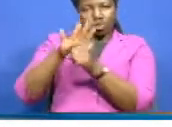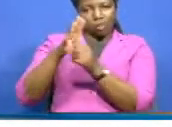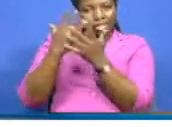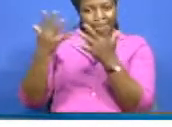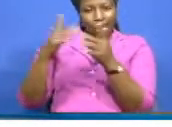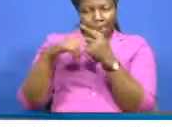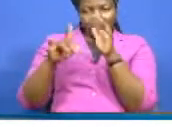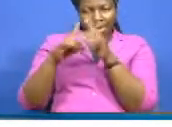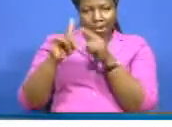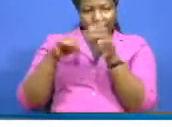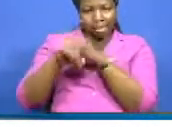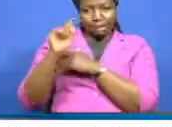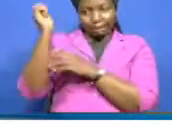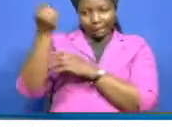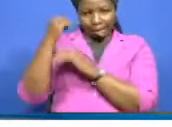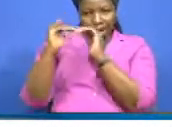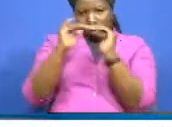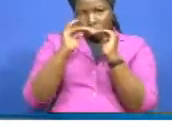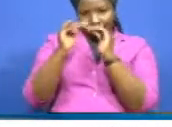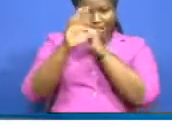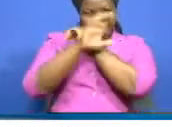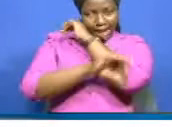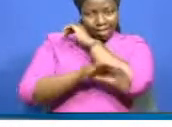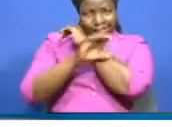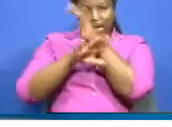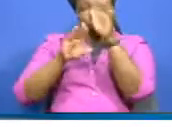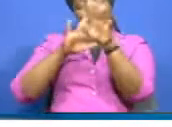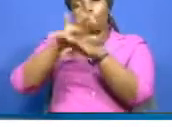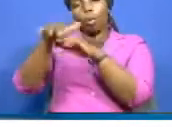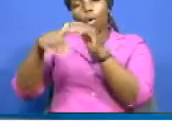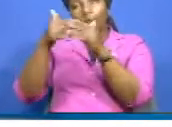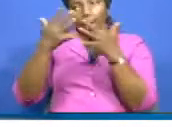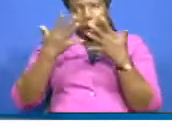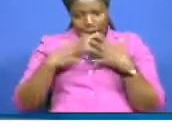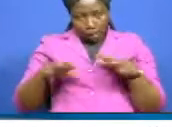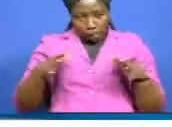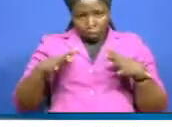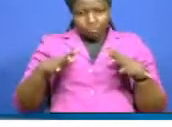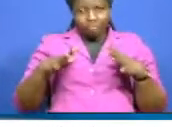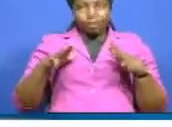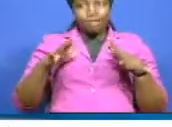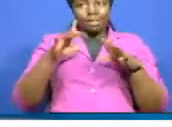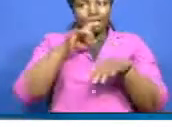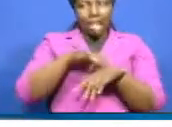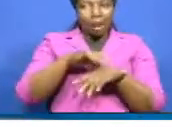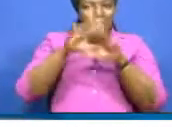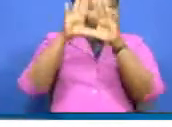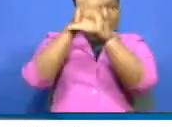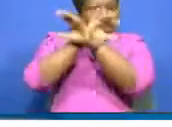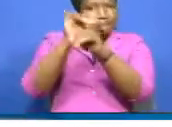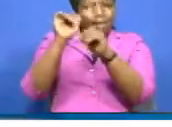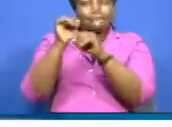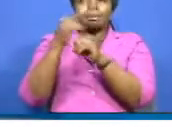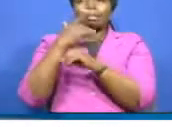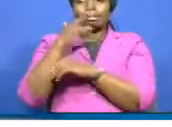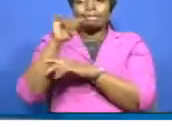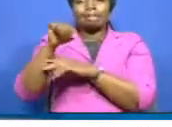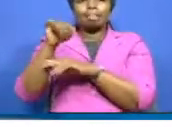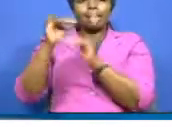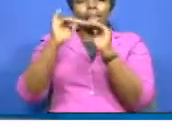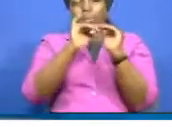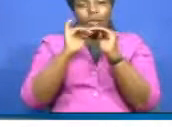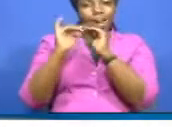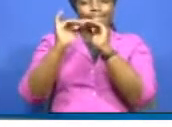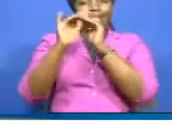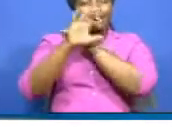yetu ya Kenya ya kidemokrasia kila mtu, unaona rais wetu anavyosema hii ni nchi ambayo ni ya demokrasia. Kila mtu